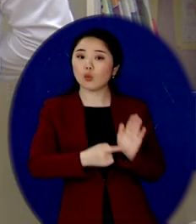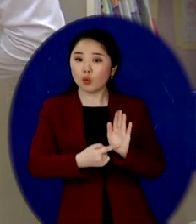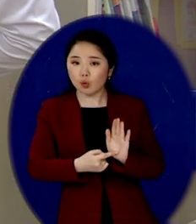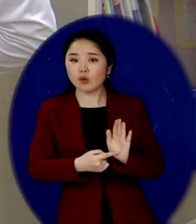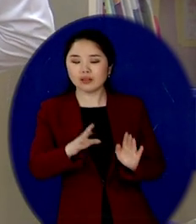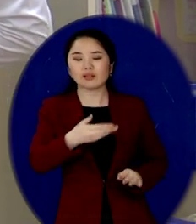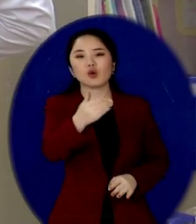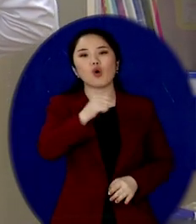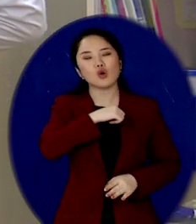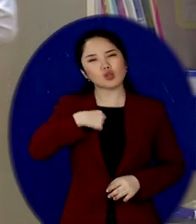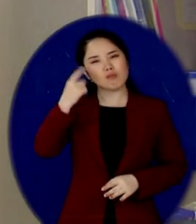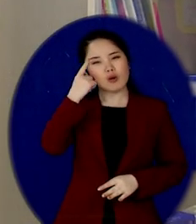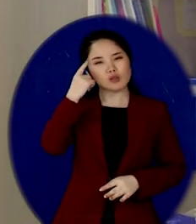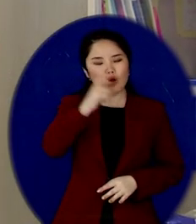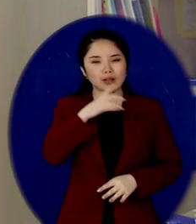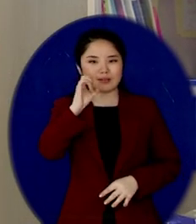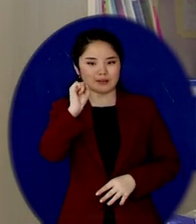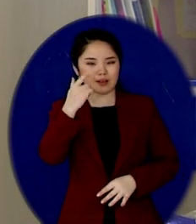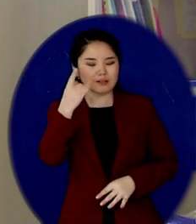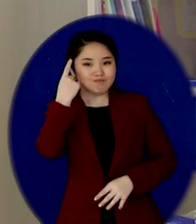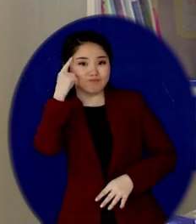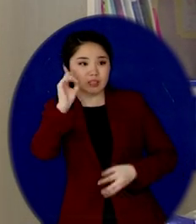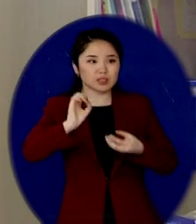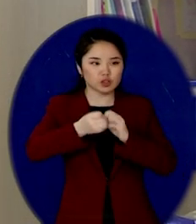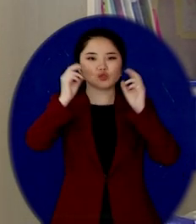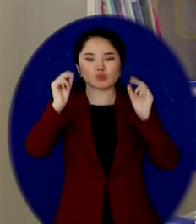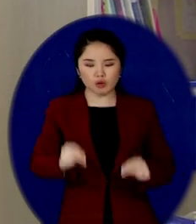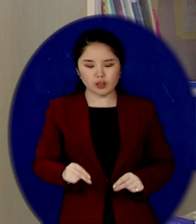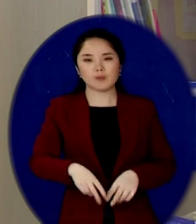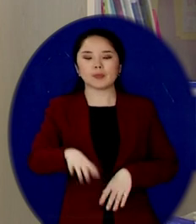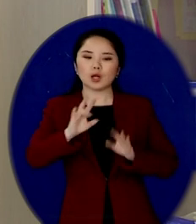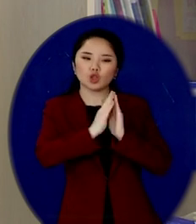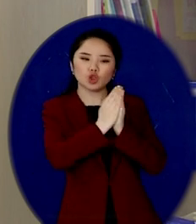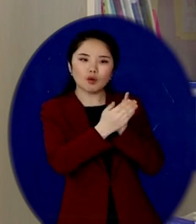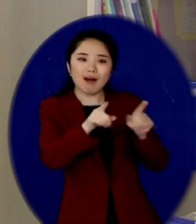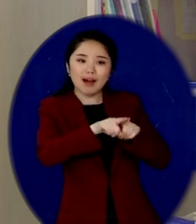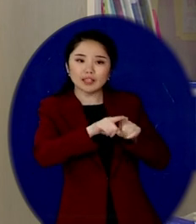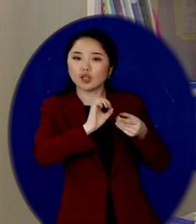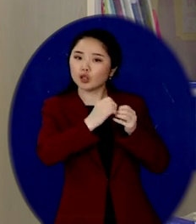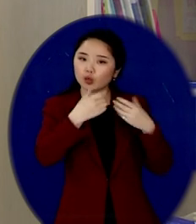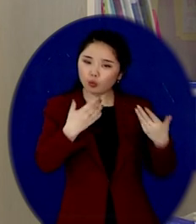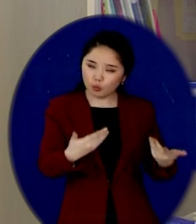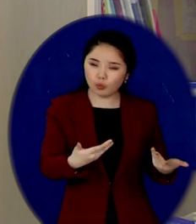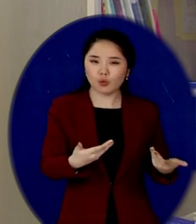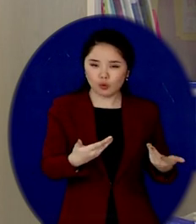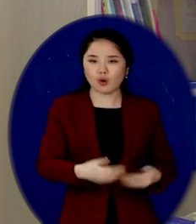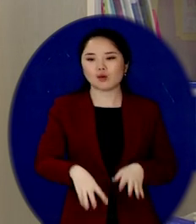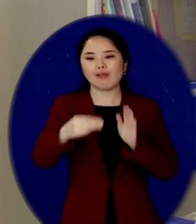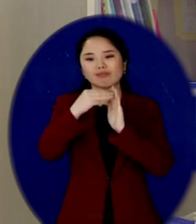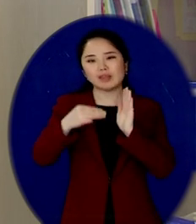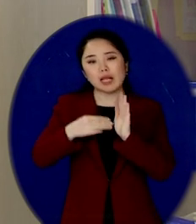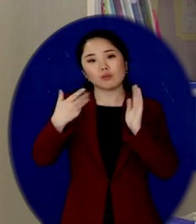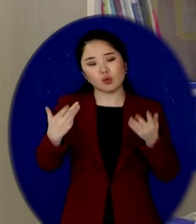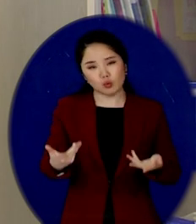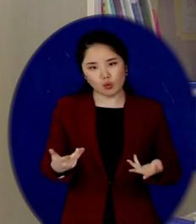нар өөрснөө загварыг гаргаад хийж болно. Бяцхан ном хэлбрээр, аль эсвэл тайлбар